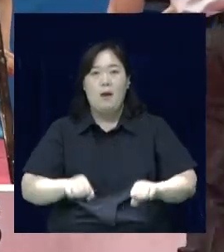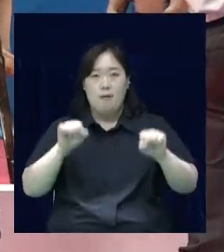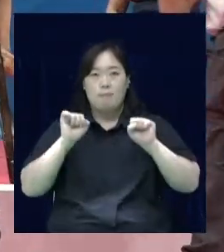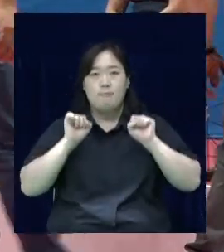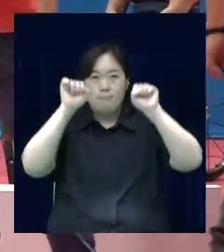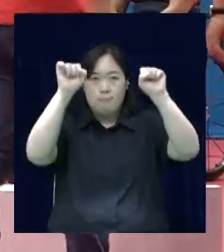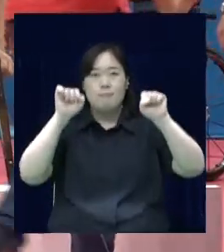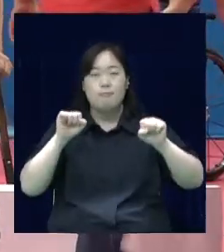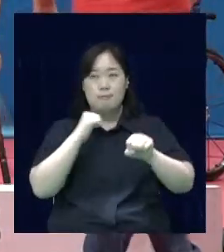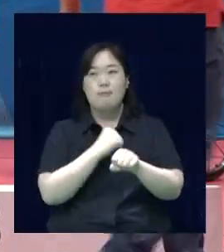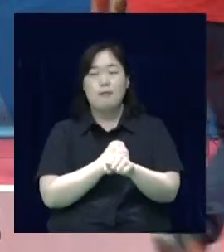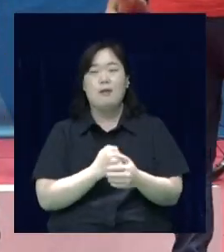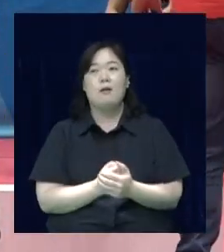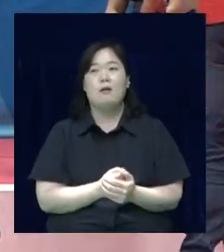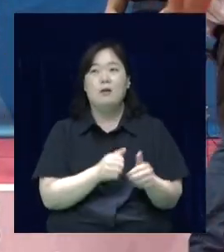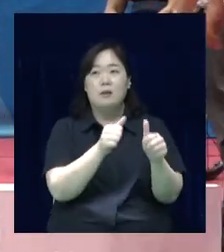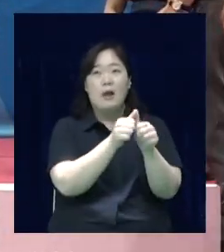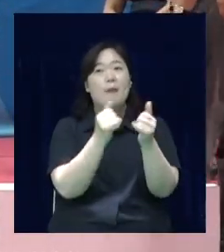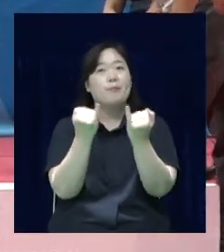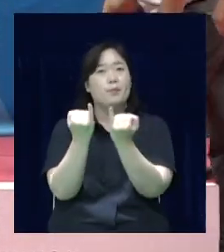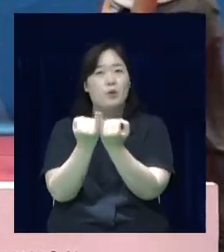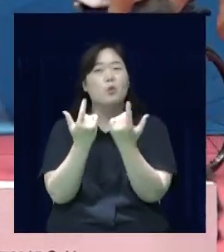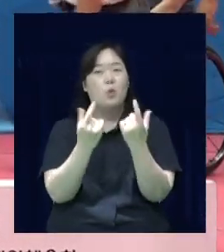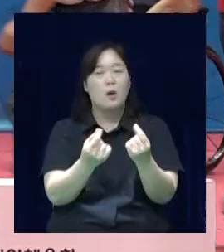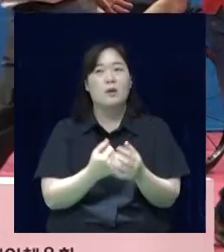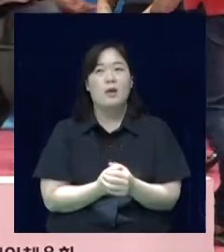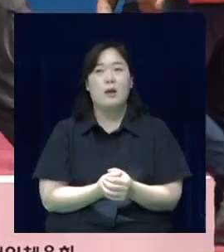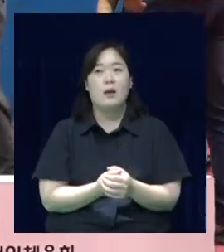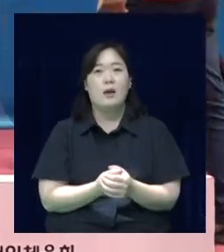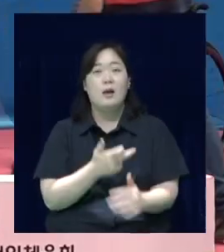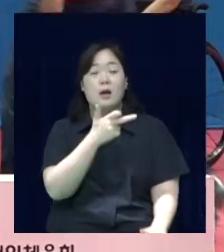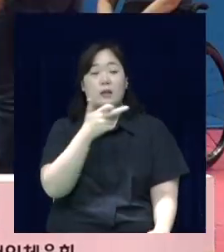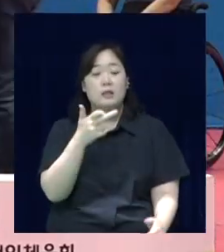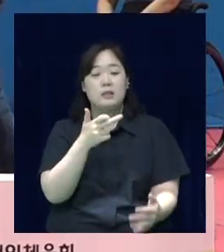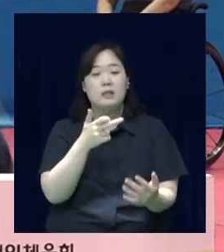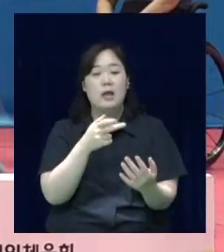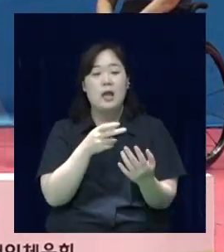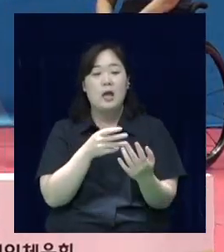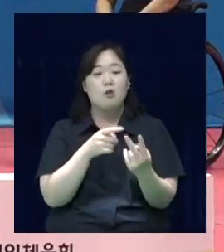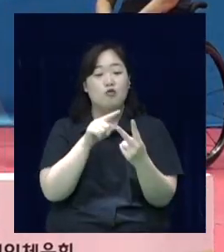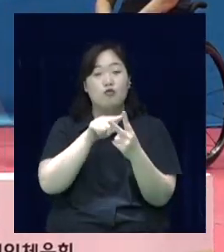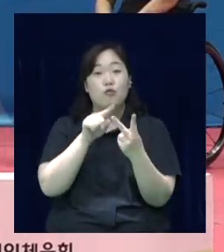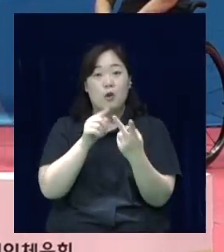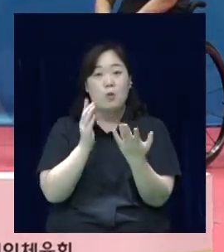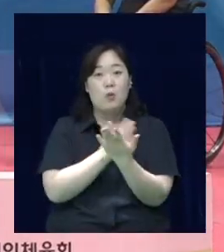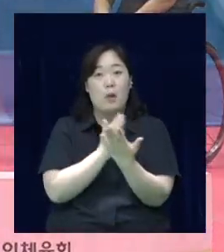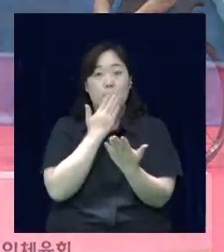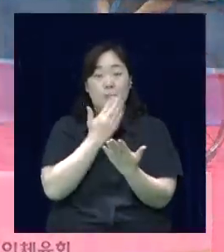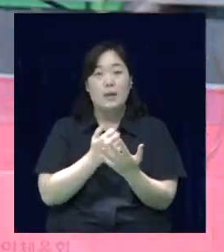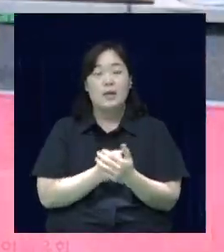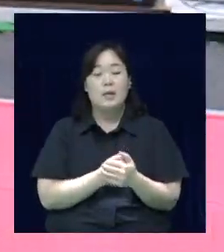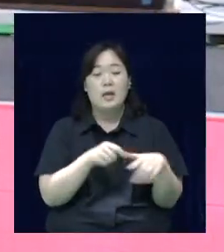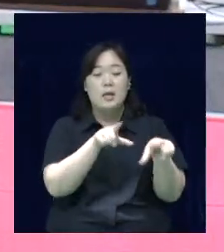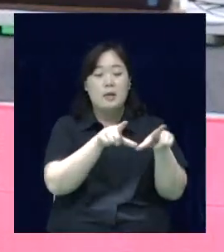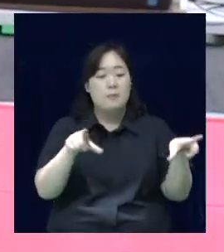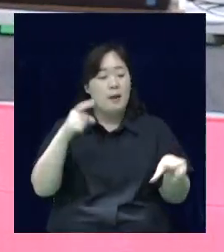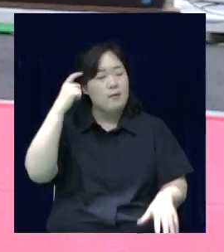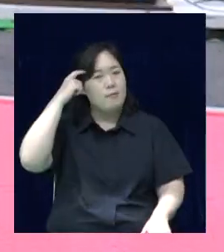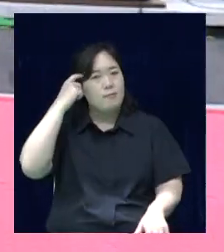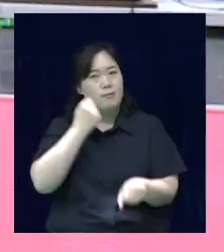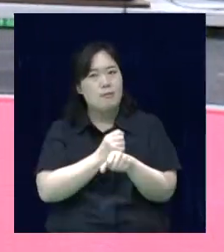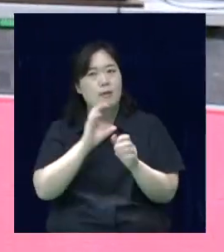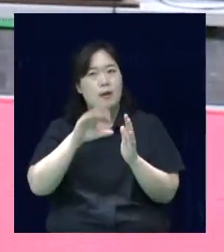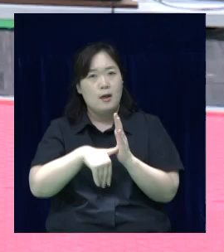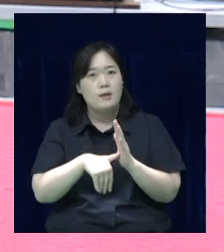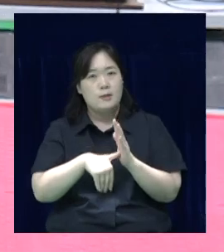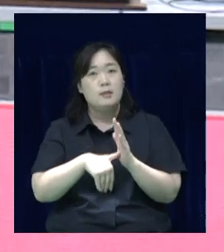네, 그렇습니다. 그래서 벤치프레스 종목에는 크게 두 종목 나눠져 있습니다. 그래서 우리가 일반인들이 하는